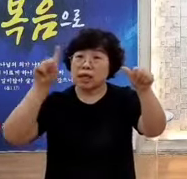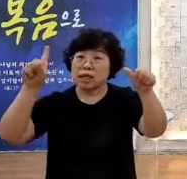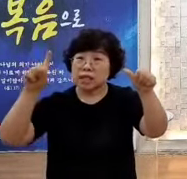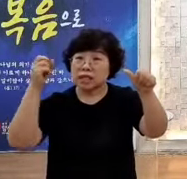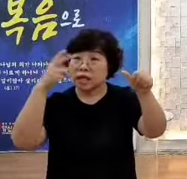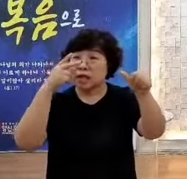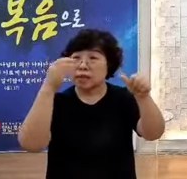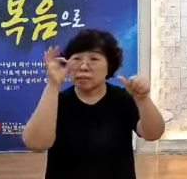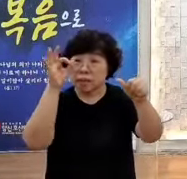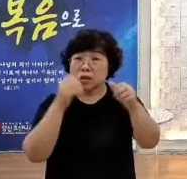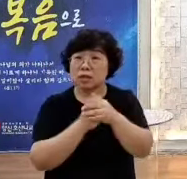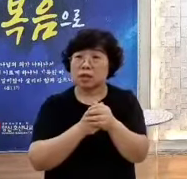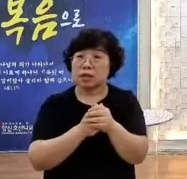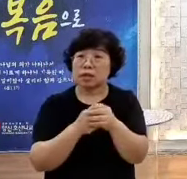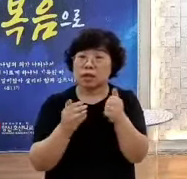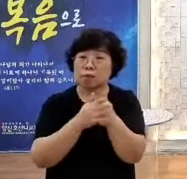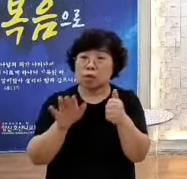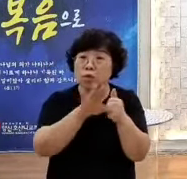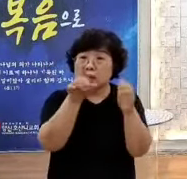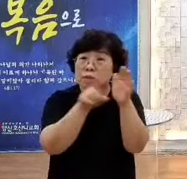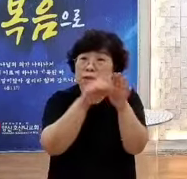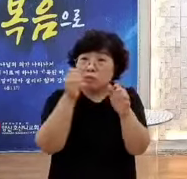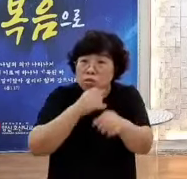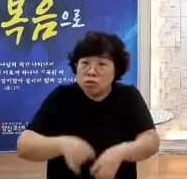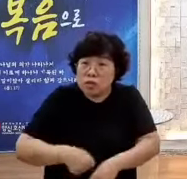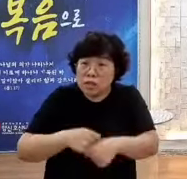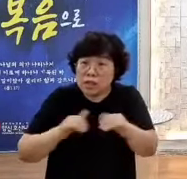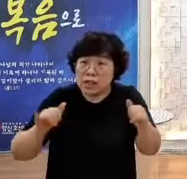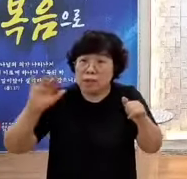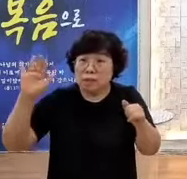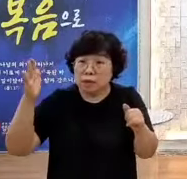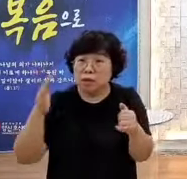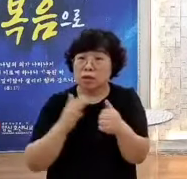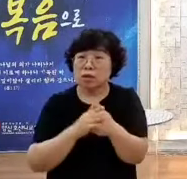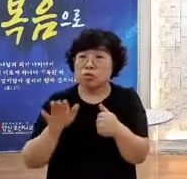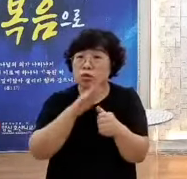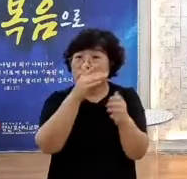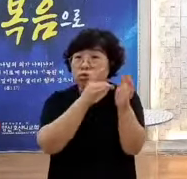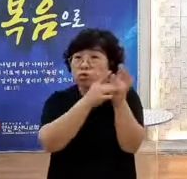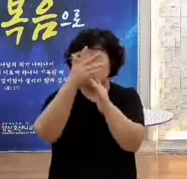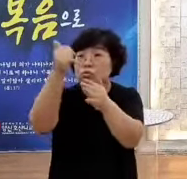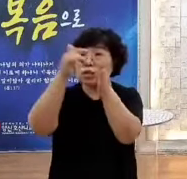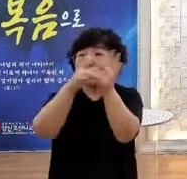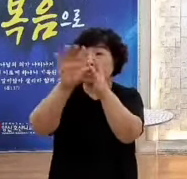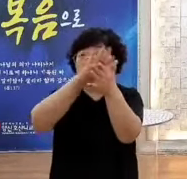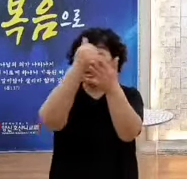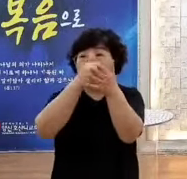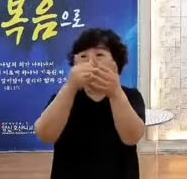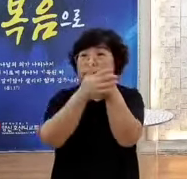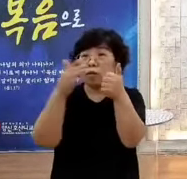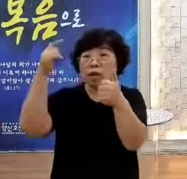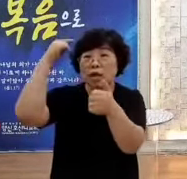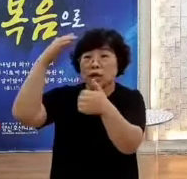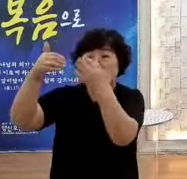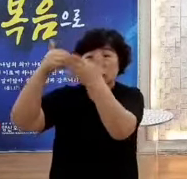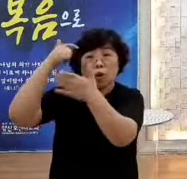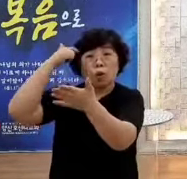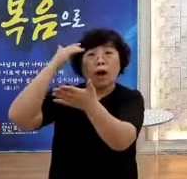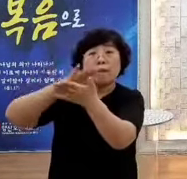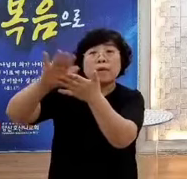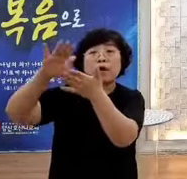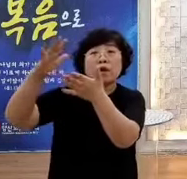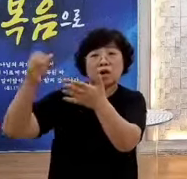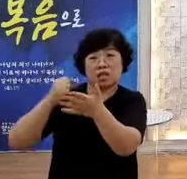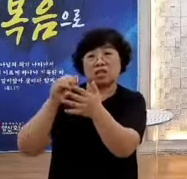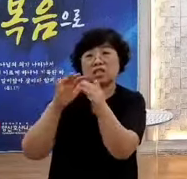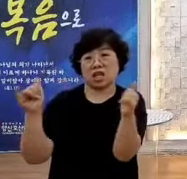그러므로 우리가 믿음으로 어렵다 하심을 받았으니 우리 주 예수 그리스도로 말미암아 하나님과 화평을 누리자.